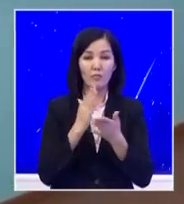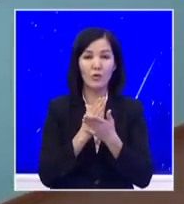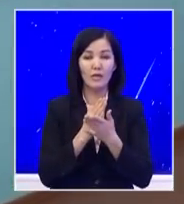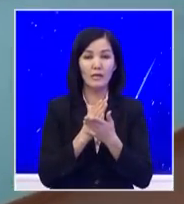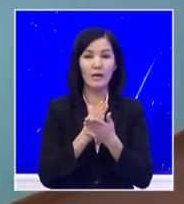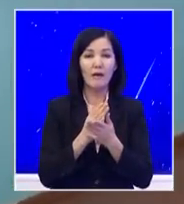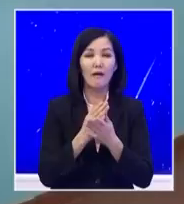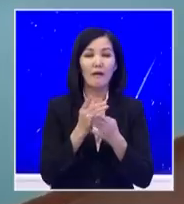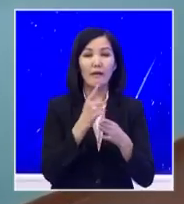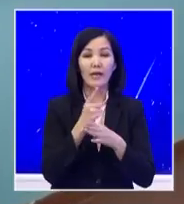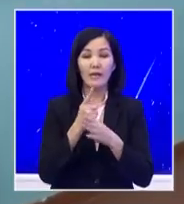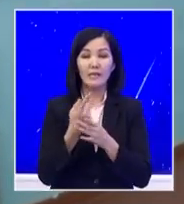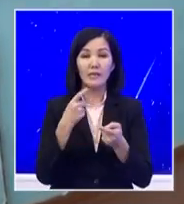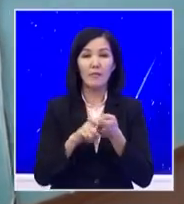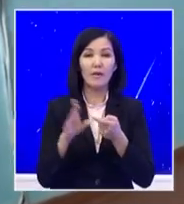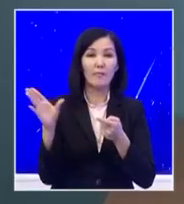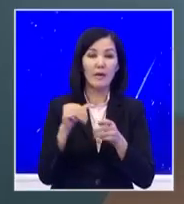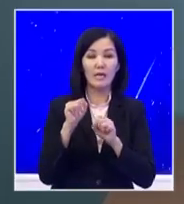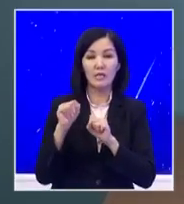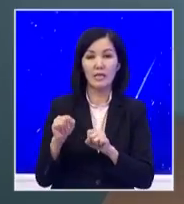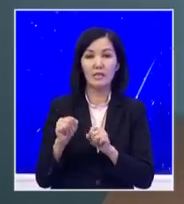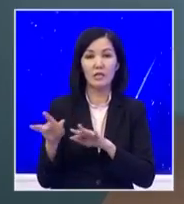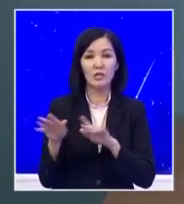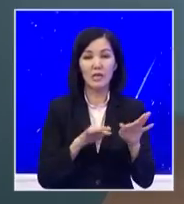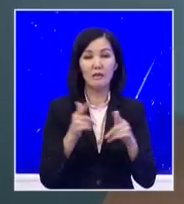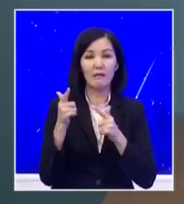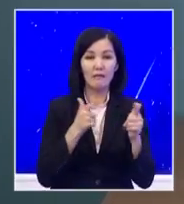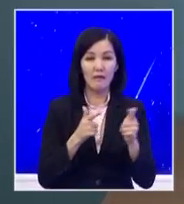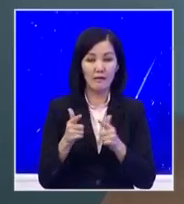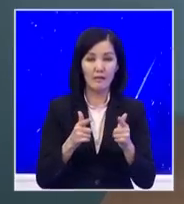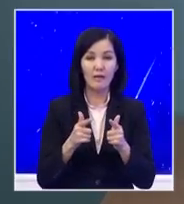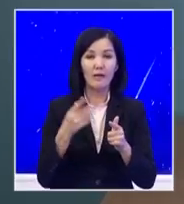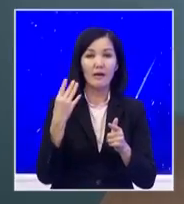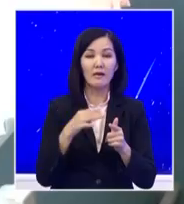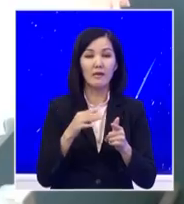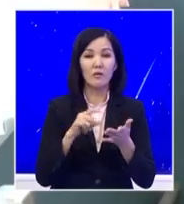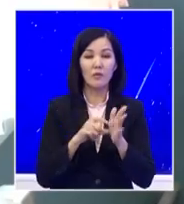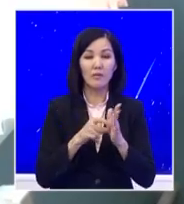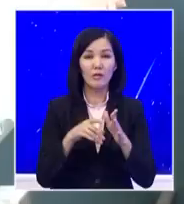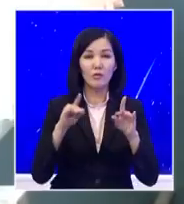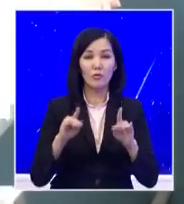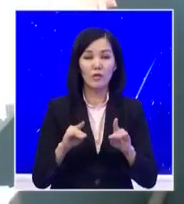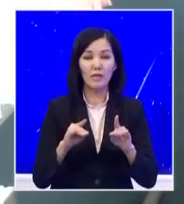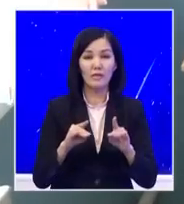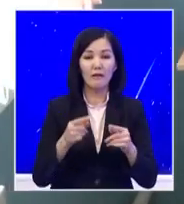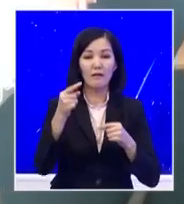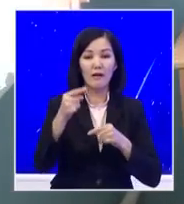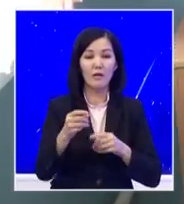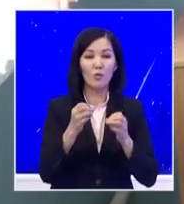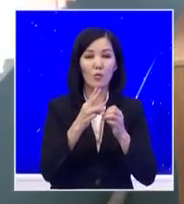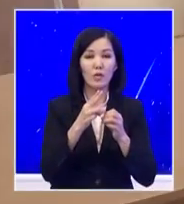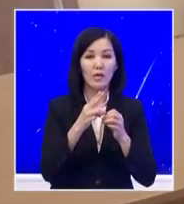елдегі карантинге байланысты барлық сақтық шарасы қарастырылған. Әдетте 40 оқушы отыратын кабинеттерге аралық сақтап